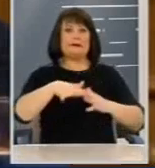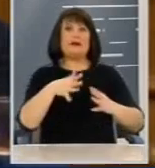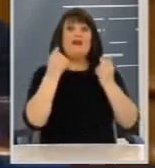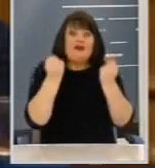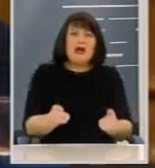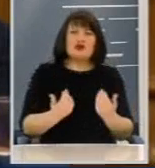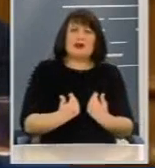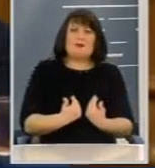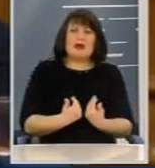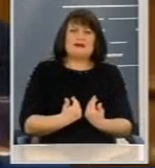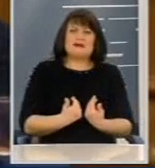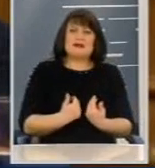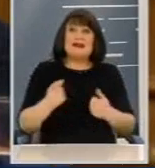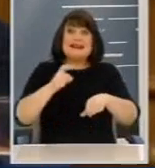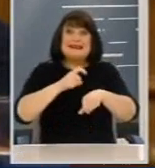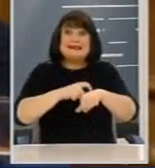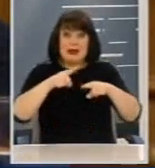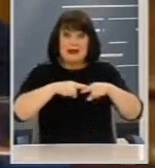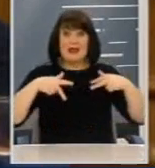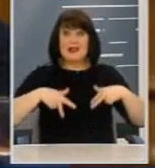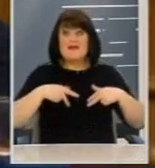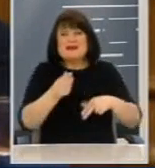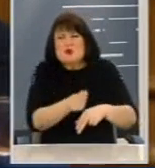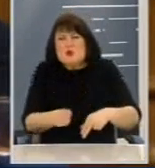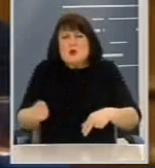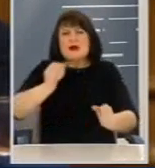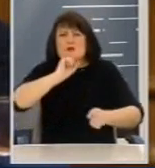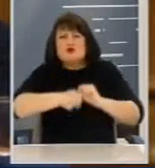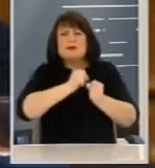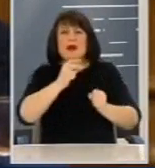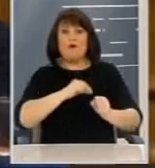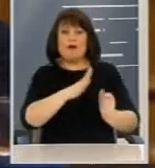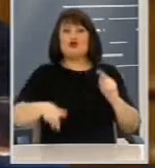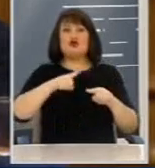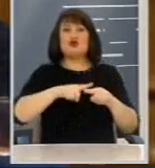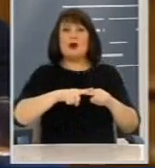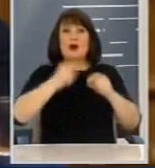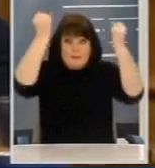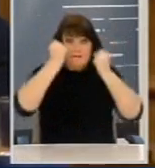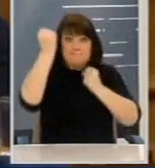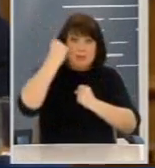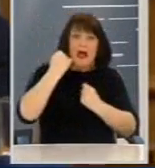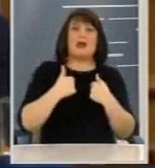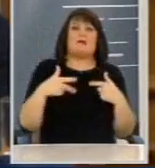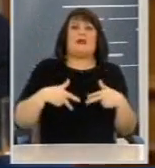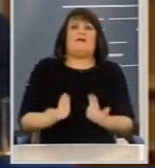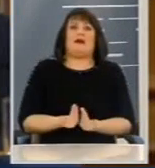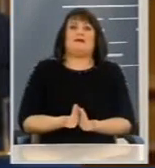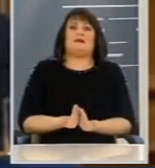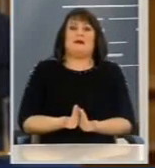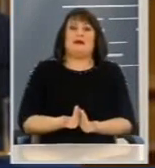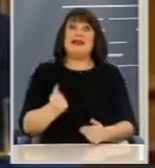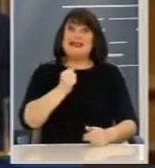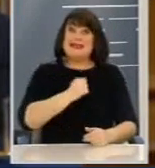επιβαρυντικό τη στιγμή που η ελληνική κυβέρνηση κάνει τη μεγάλη προσπάθεια προς όφελος του ελληνικού λαού εις βάρος της κυβέρνησης. Πιστεύετε ότι αυτό θα